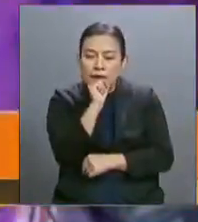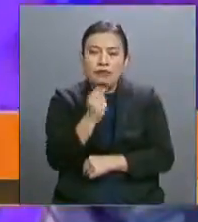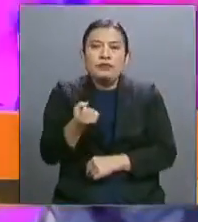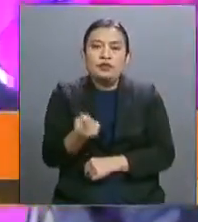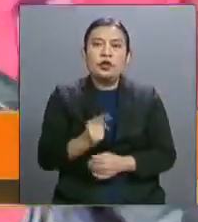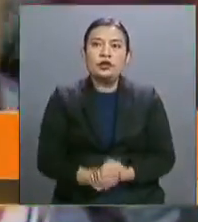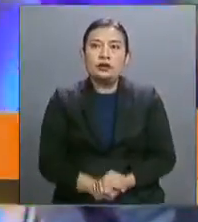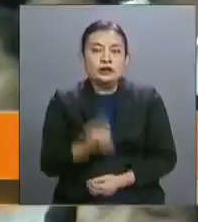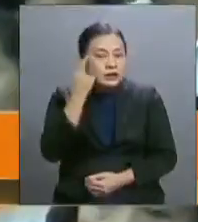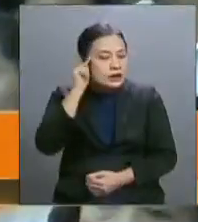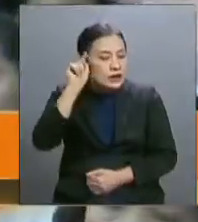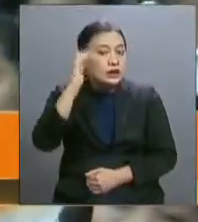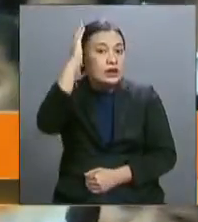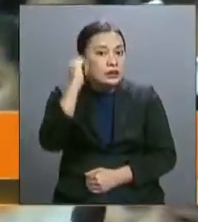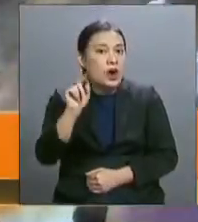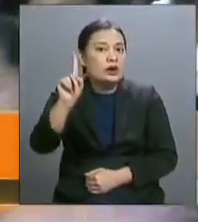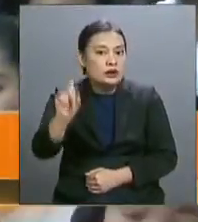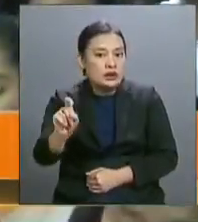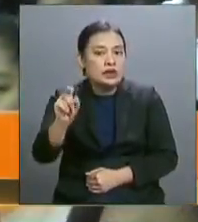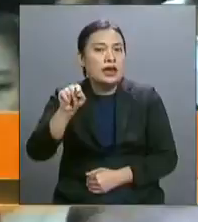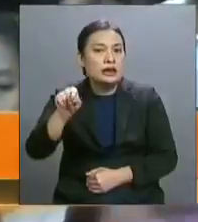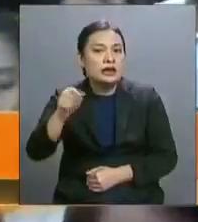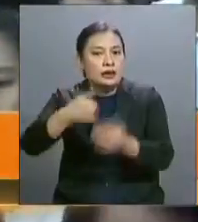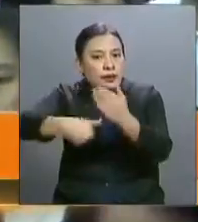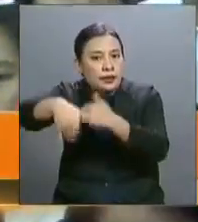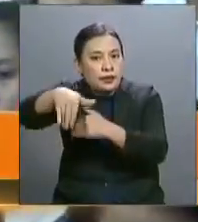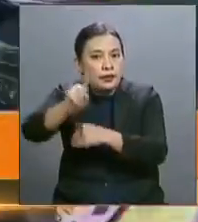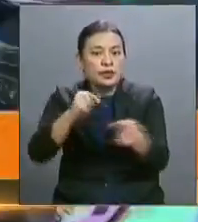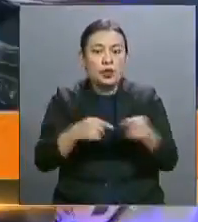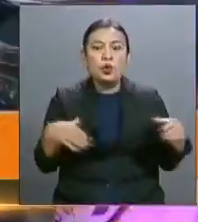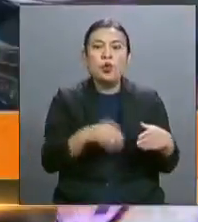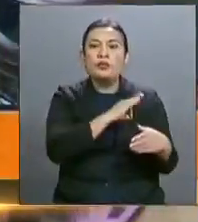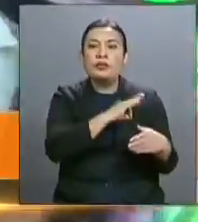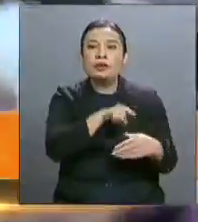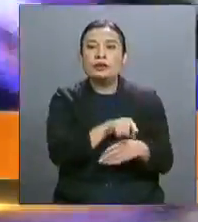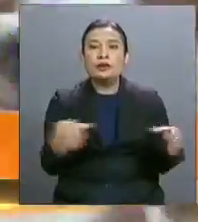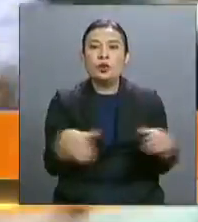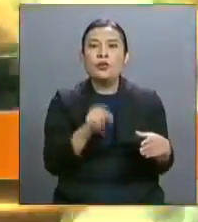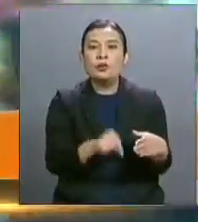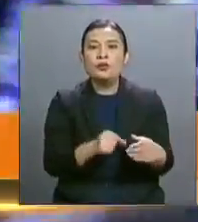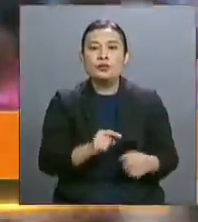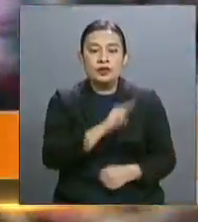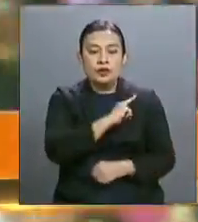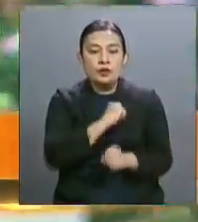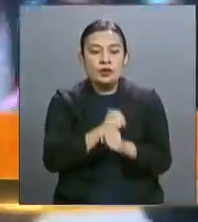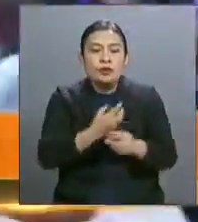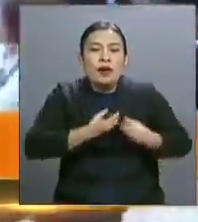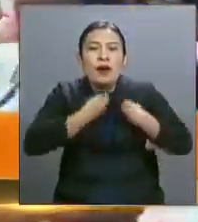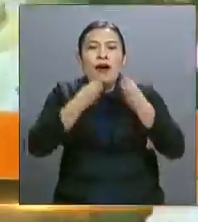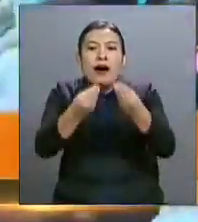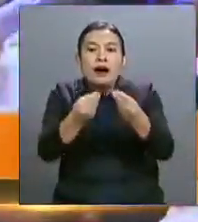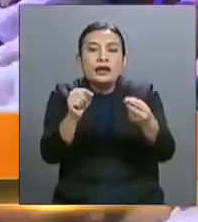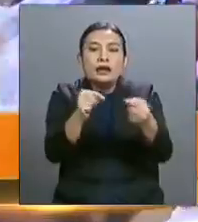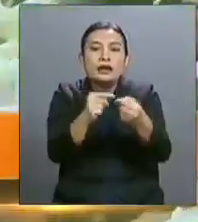งระลึกถึงการจากไปของพ่อดมชวนชื่นหากยังเป็นโอกาสที่สมาชิกวงจะได้ทำหน้าที่มอบเสียงเพลงแทนตลกในตำนานอีก